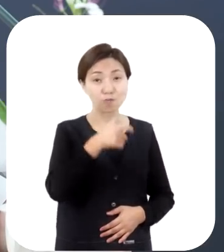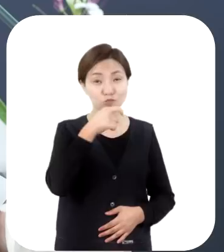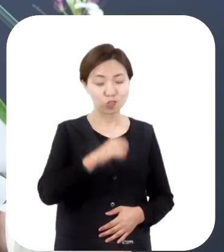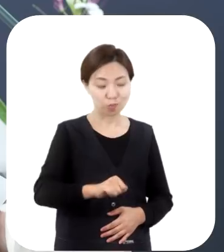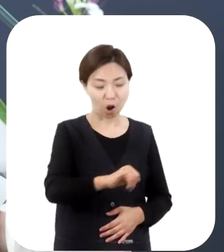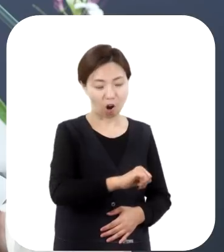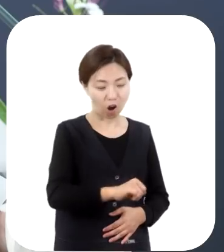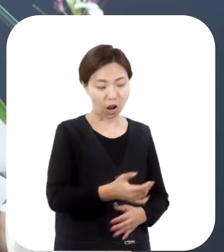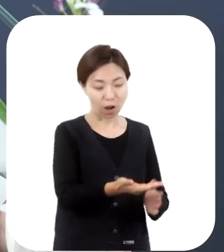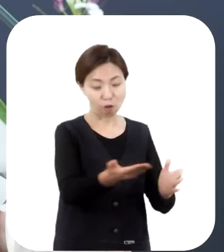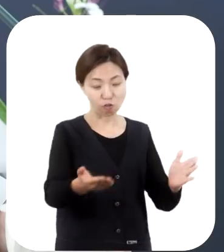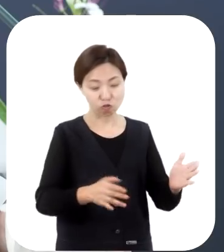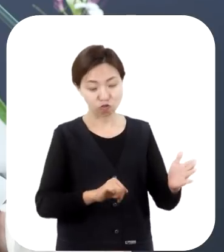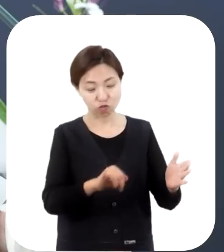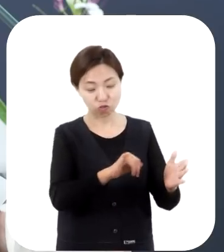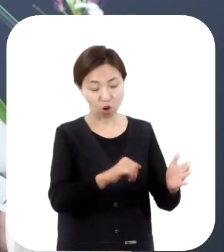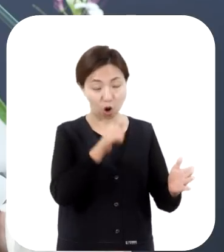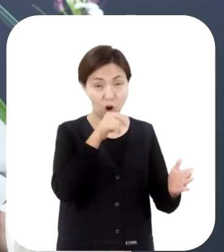연못에 있는 물벌레예요.